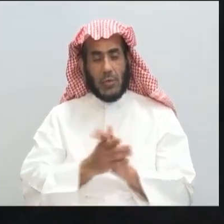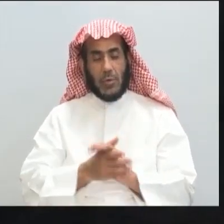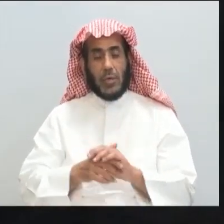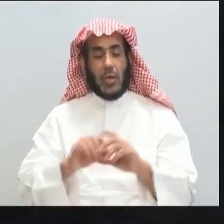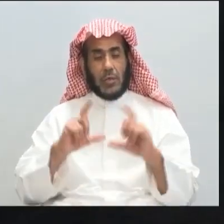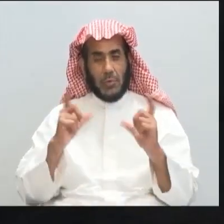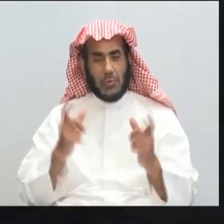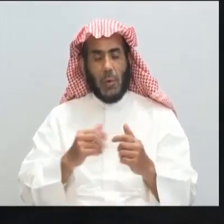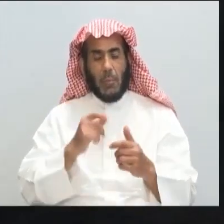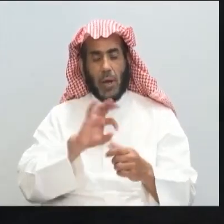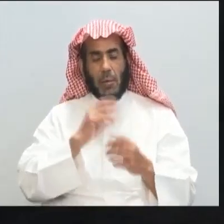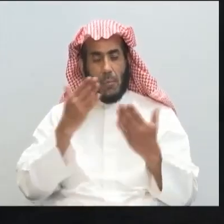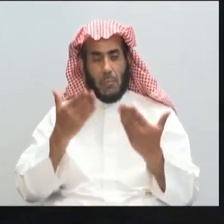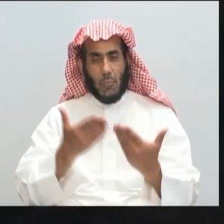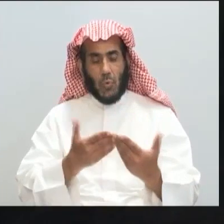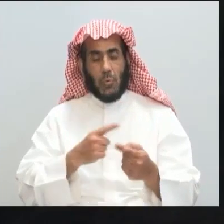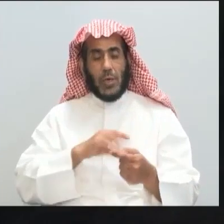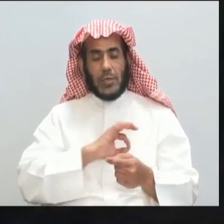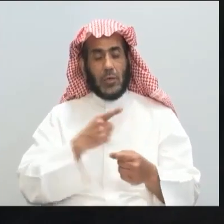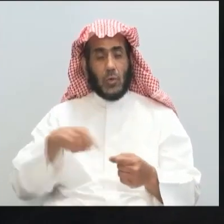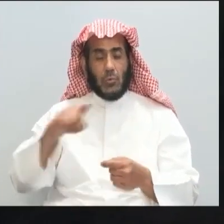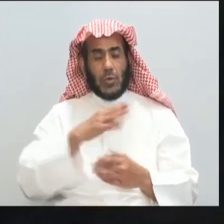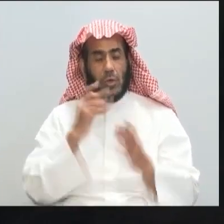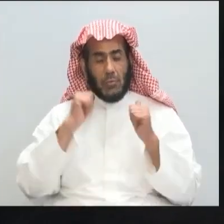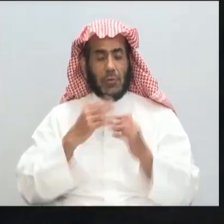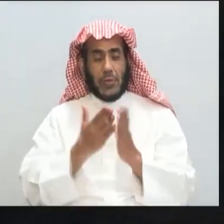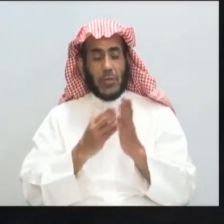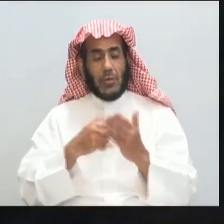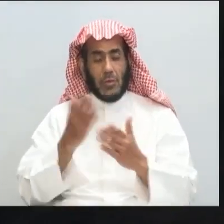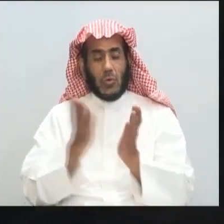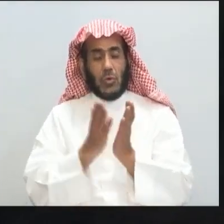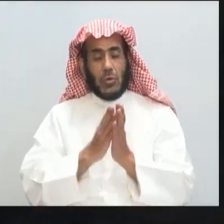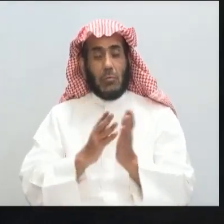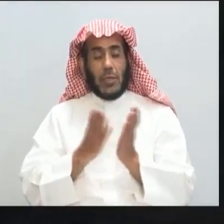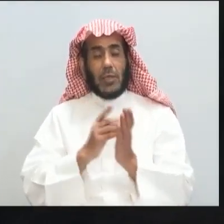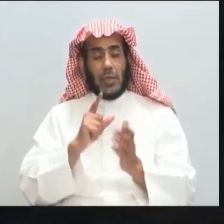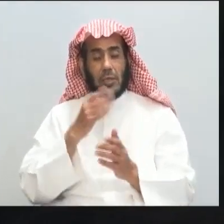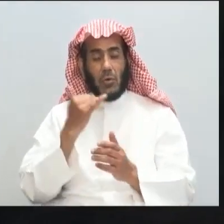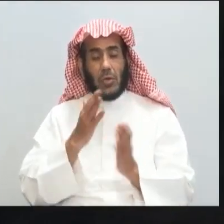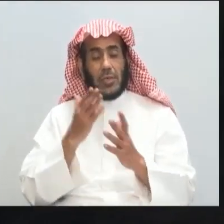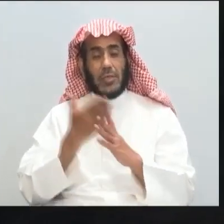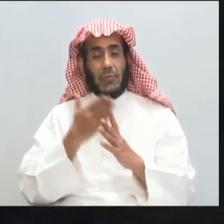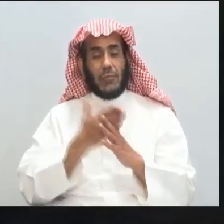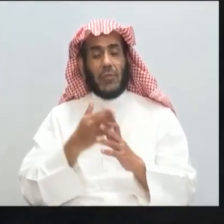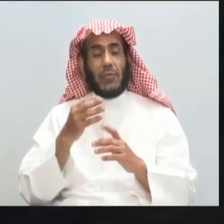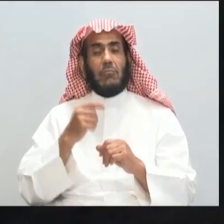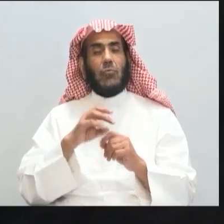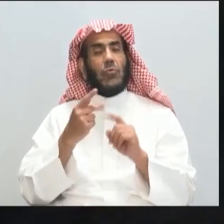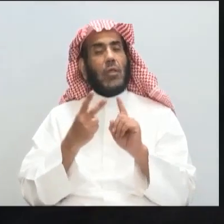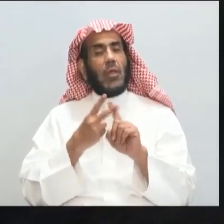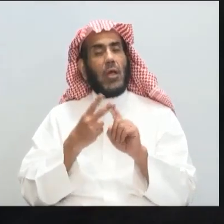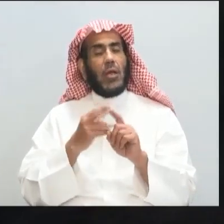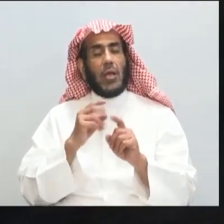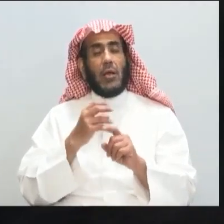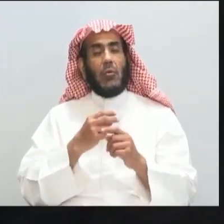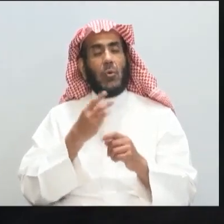اجمعين مرحبا بكم اعزائي الطلاب والطالبات في درس جديد من دروس ماده الدراسات اللغويه للصف الثاني الثانوي كنا قد